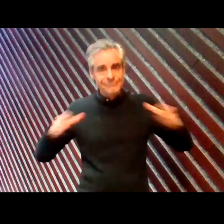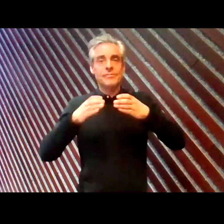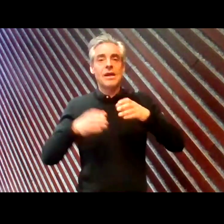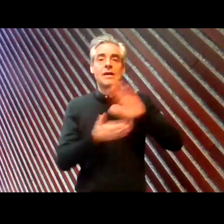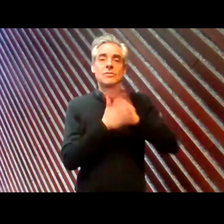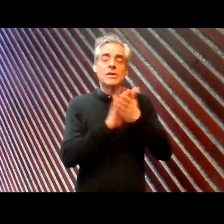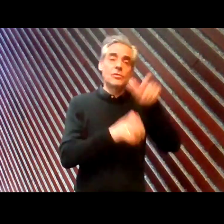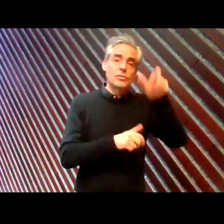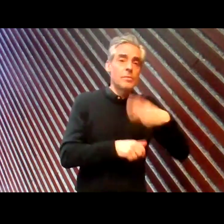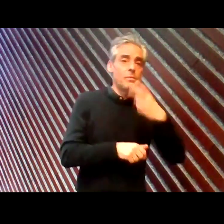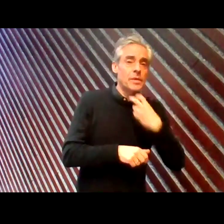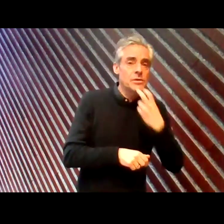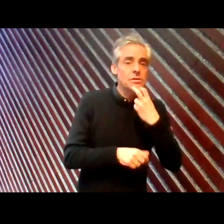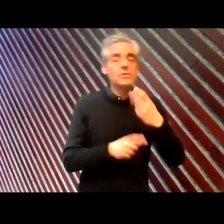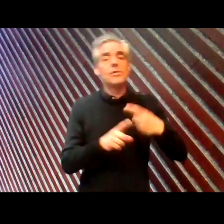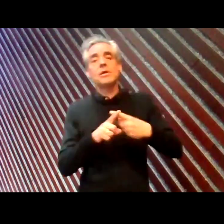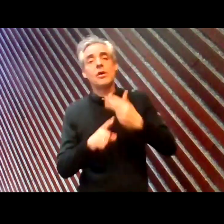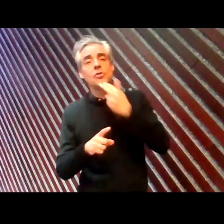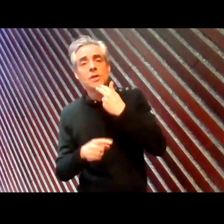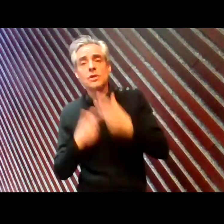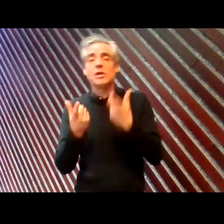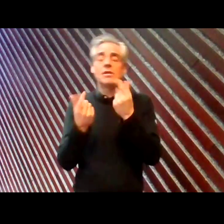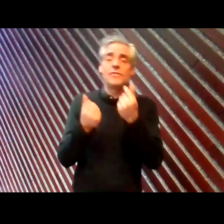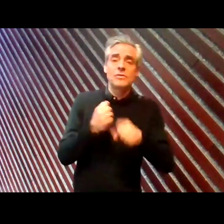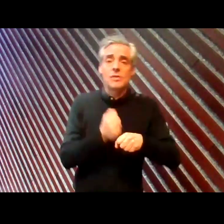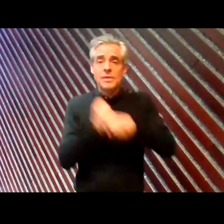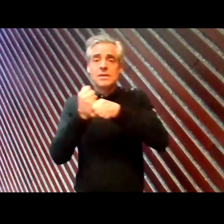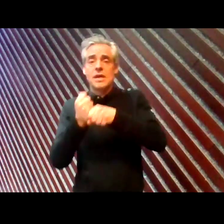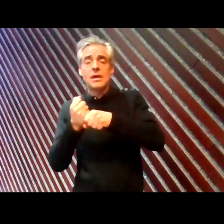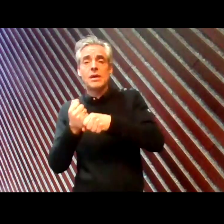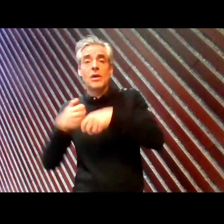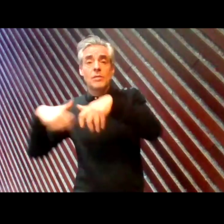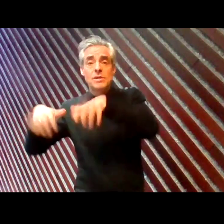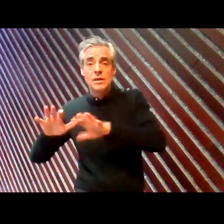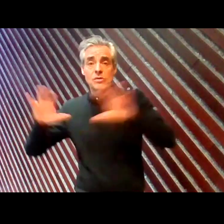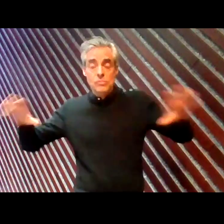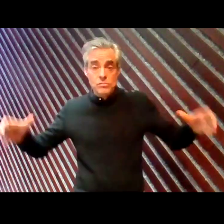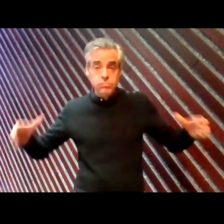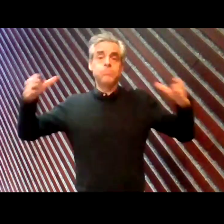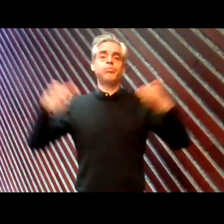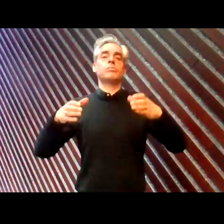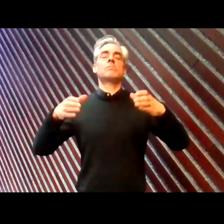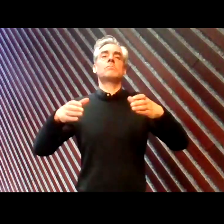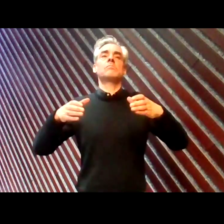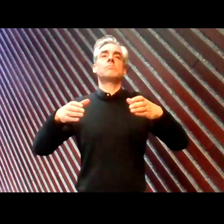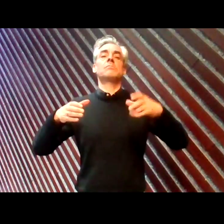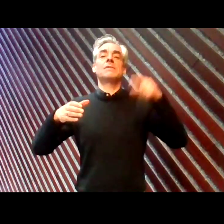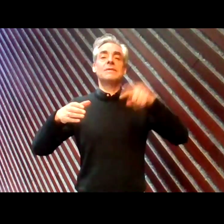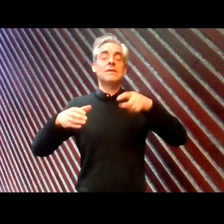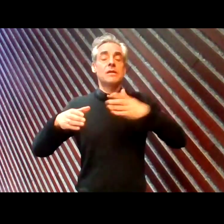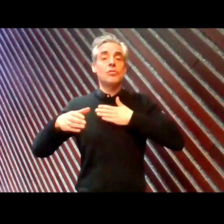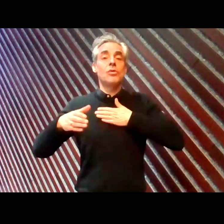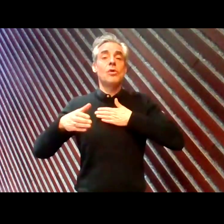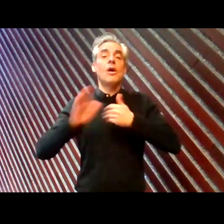personnes des usagers des citoyens des financeurs des mécènes des pouvoirs publics donc ce rôle-là pour une coordination